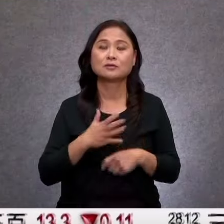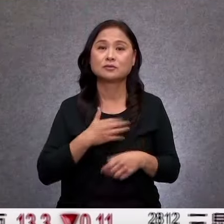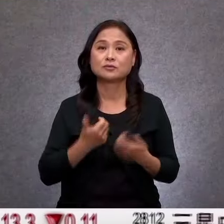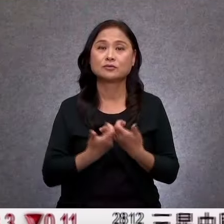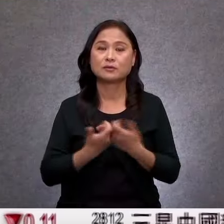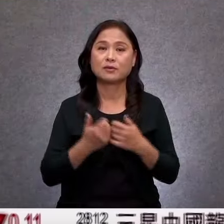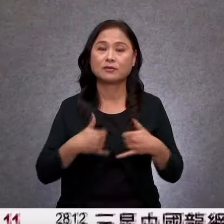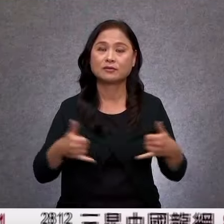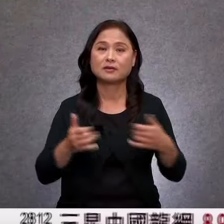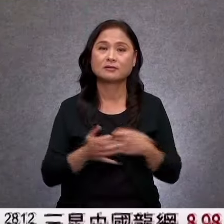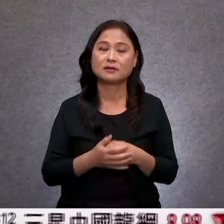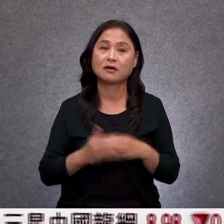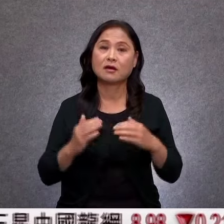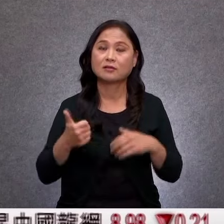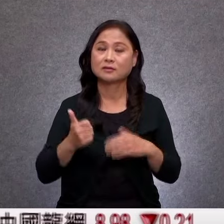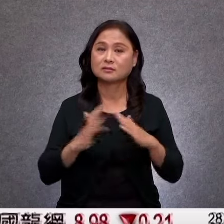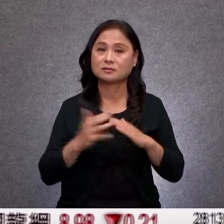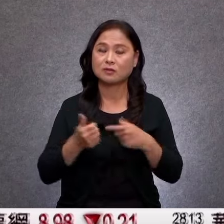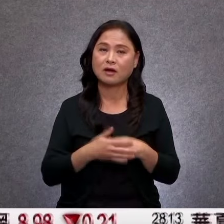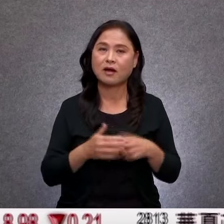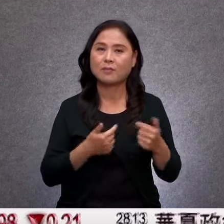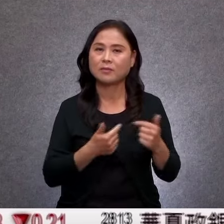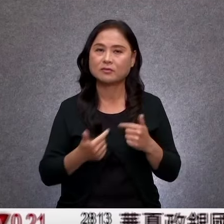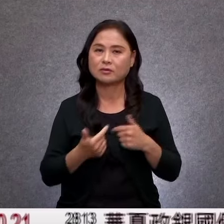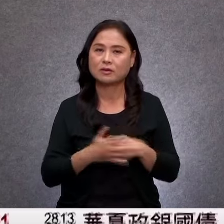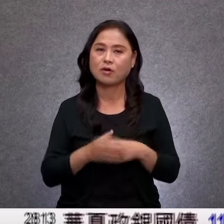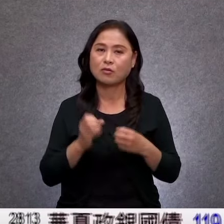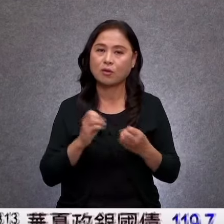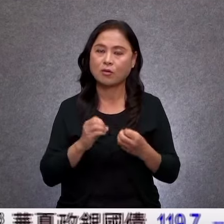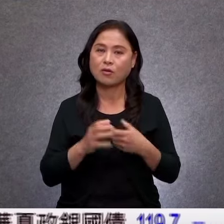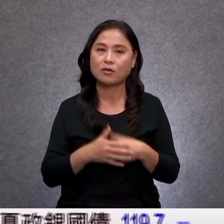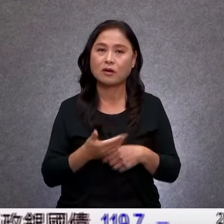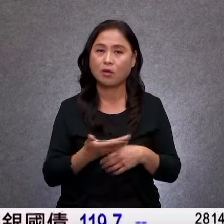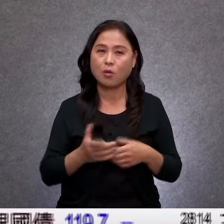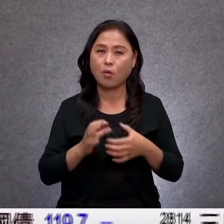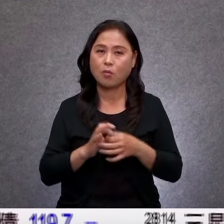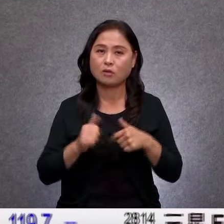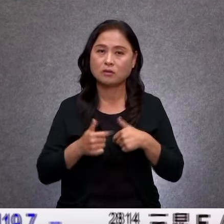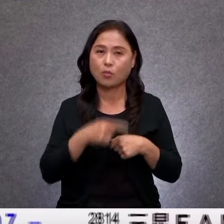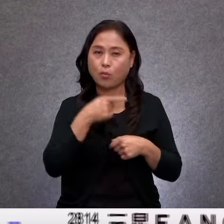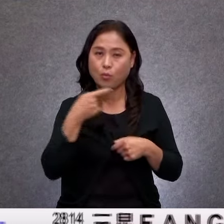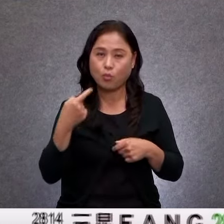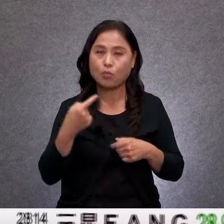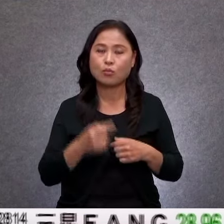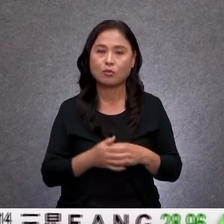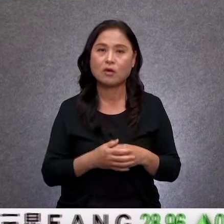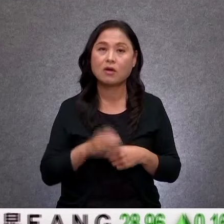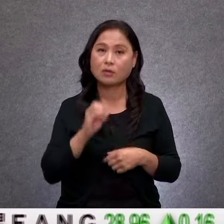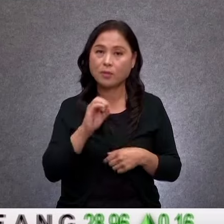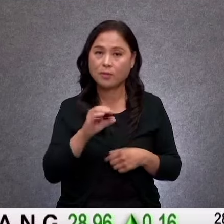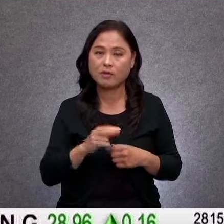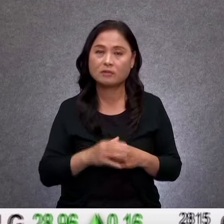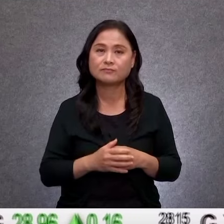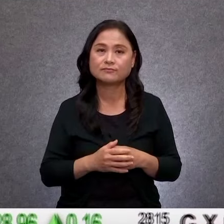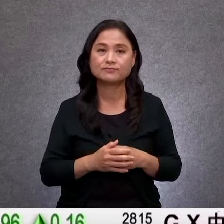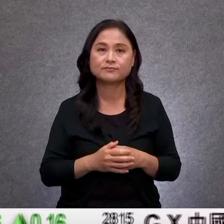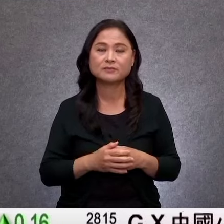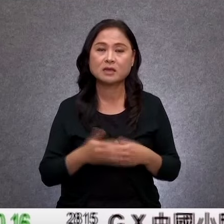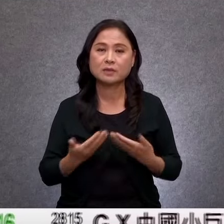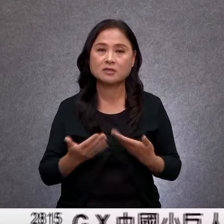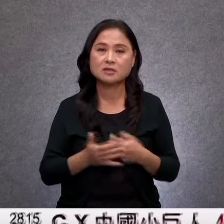好，咁啊，翻到嚟財政預算案論壇嘅，咁司長啊，延續翻頭先嗰個話題，就即係大家都關注嗰個赤字